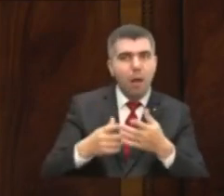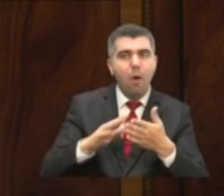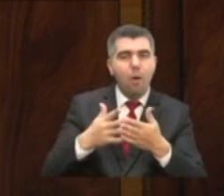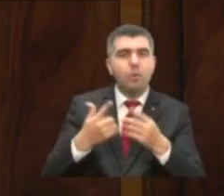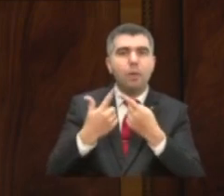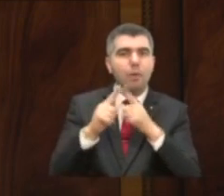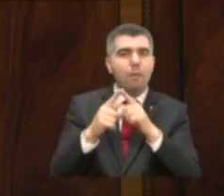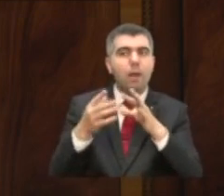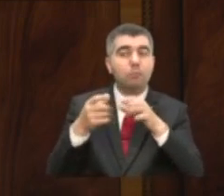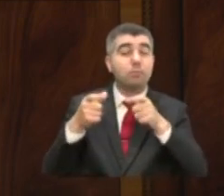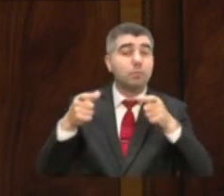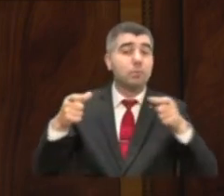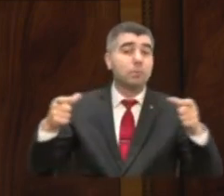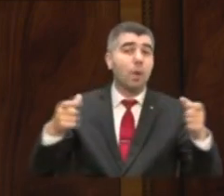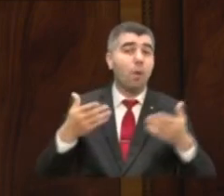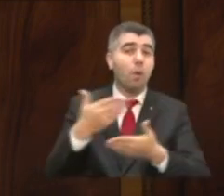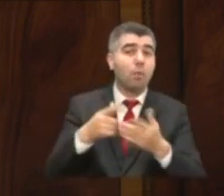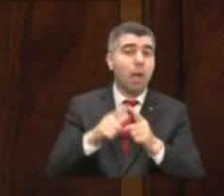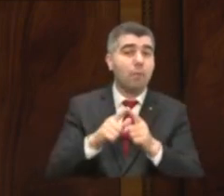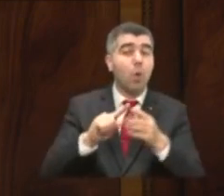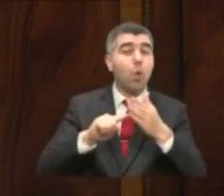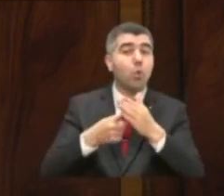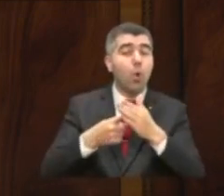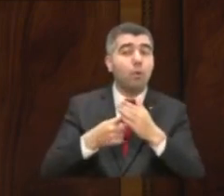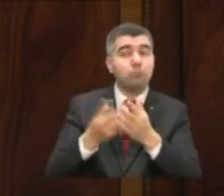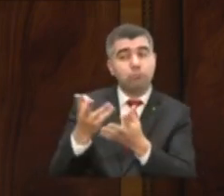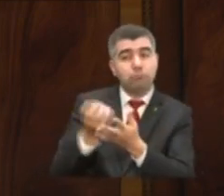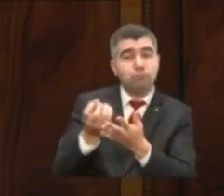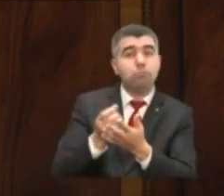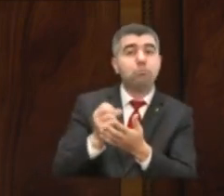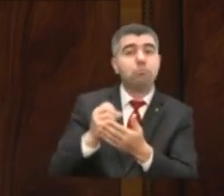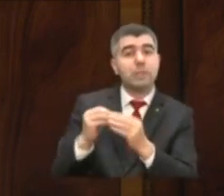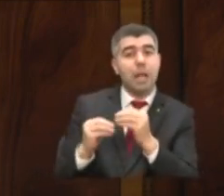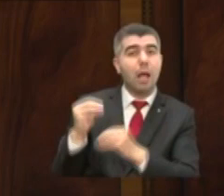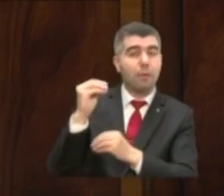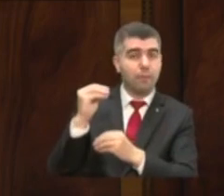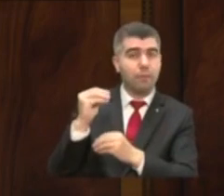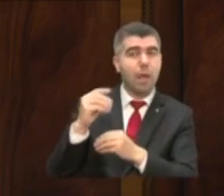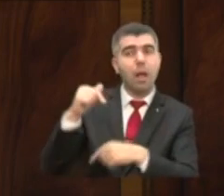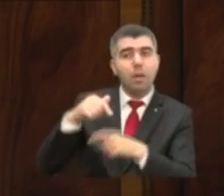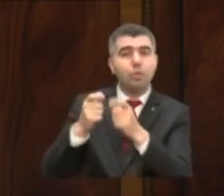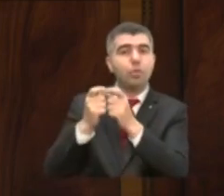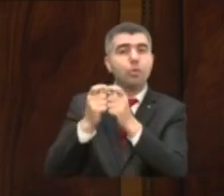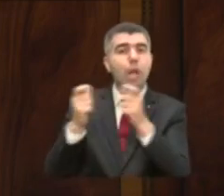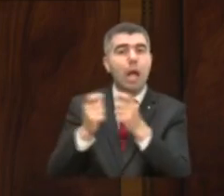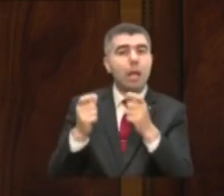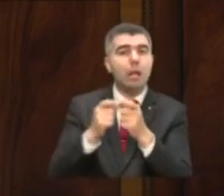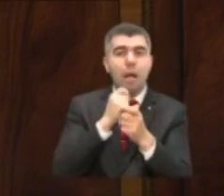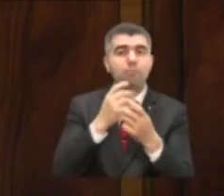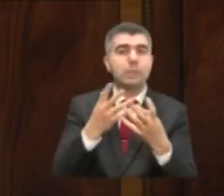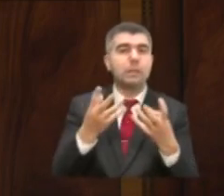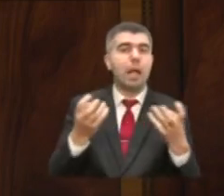وقع واحد التحول كيولي الضغط كهربائي. ثانيا التصنيع حتى هو كيضغط